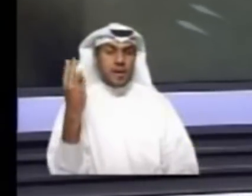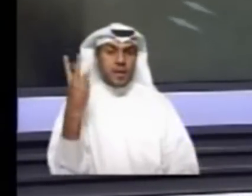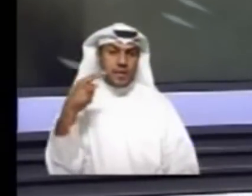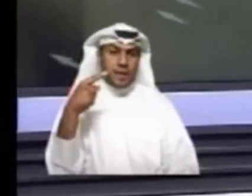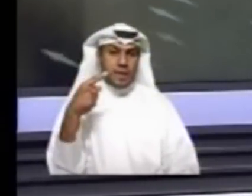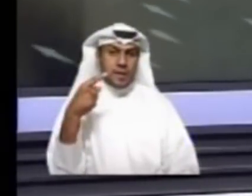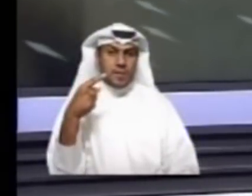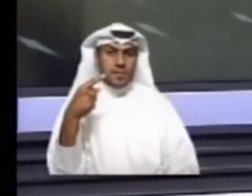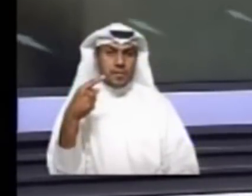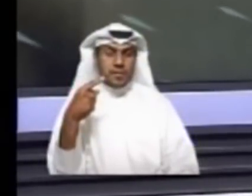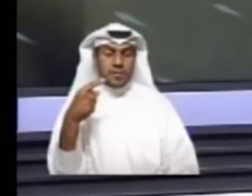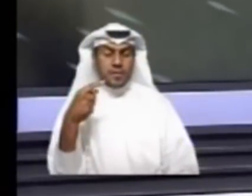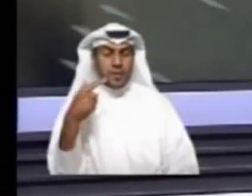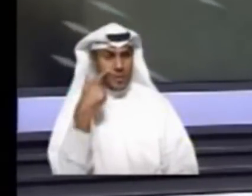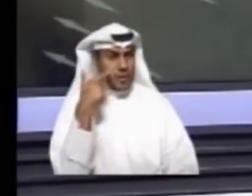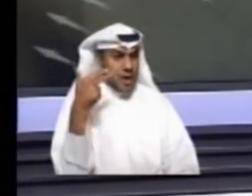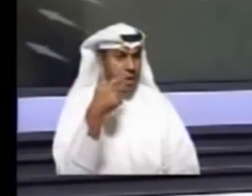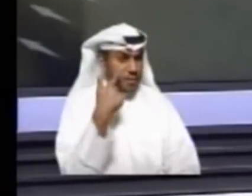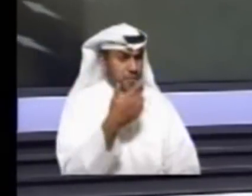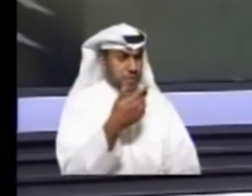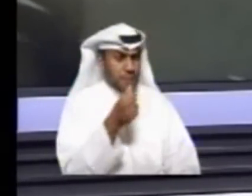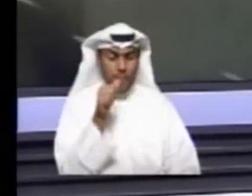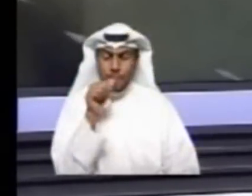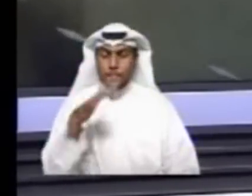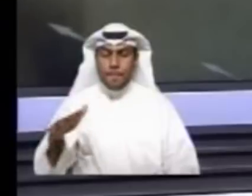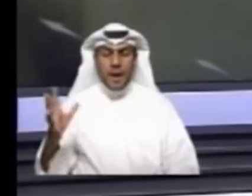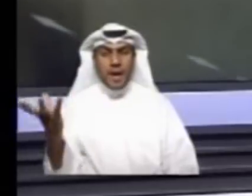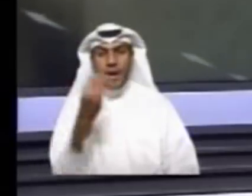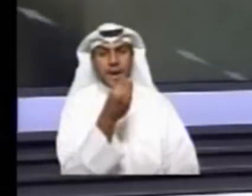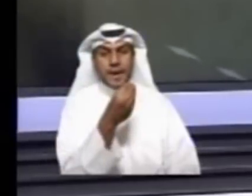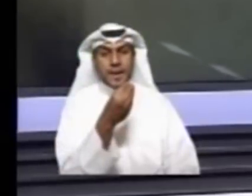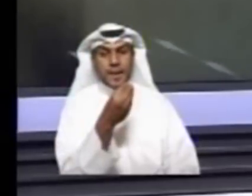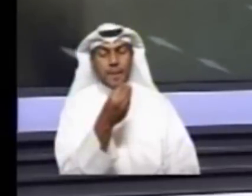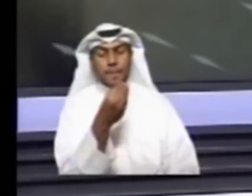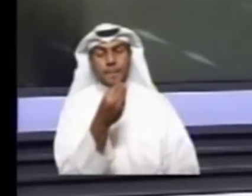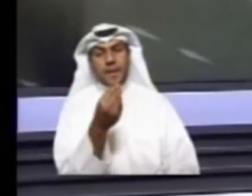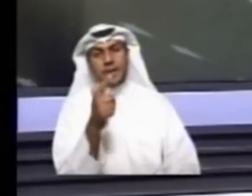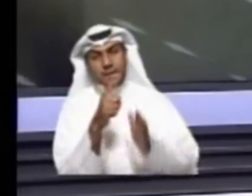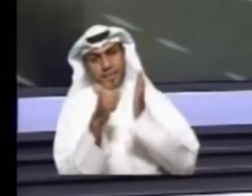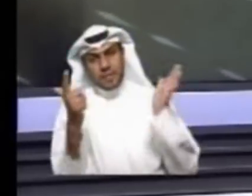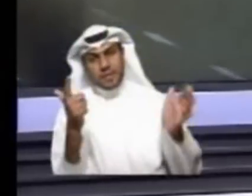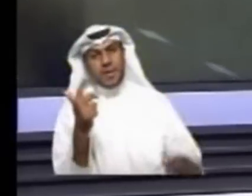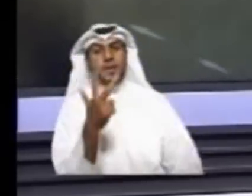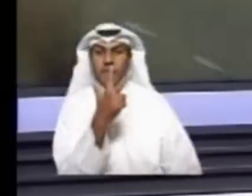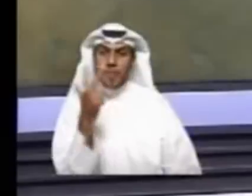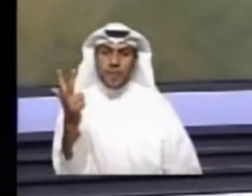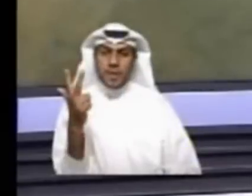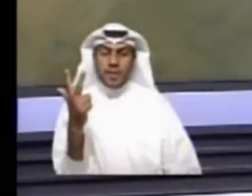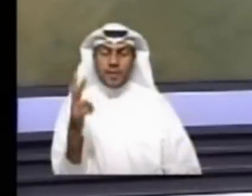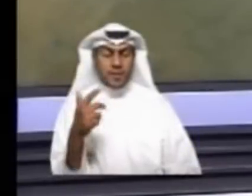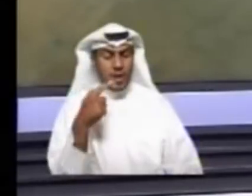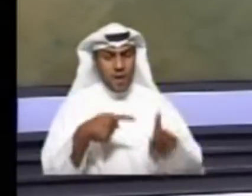مئويه على المناطق الغربيه اما على المناطق الساحليه وداخل البحر متوقع تصل ما بين 17 الى 18 درجه